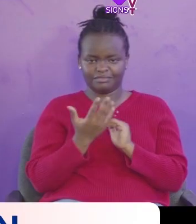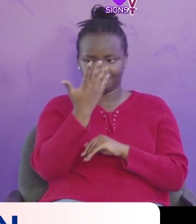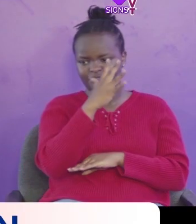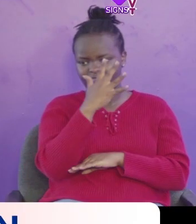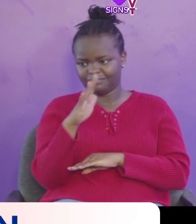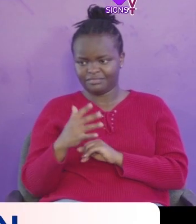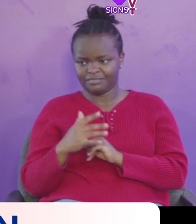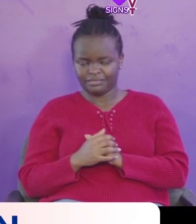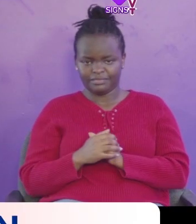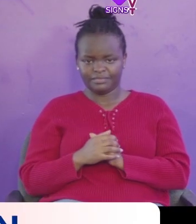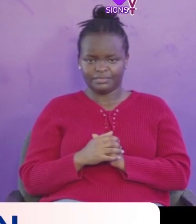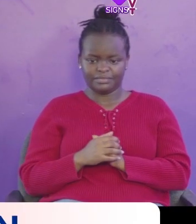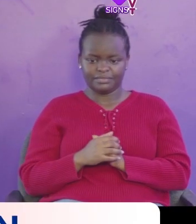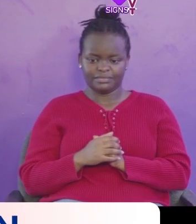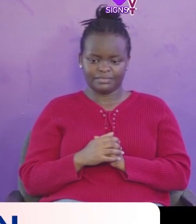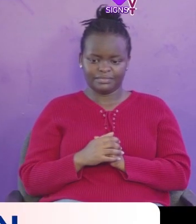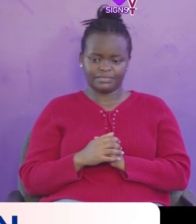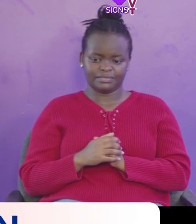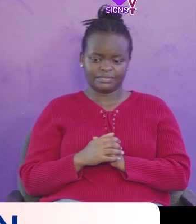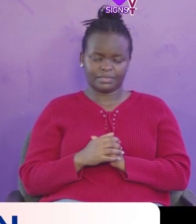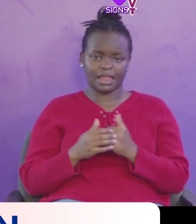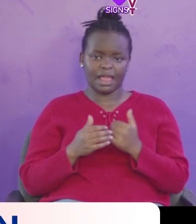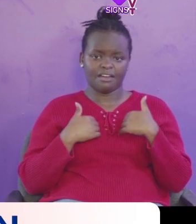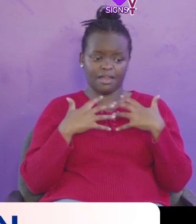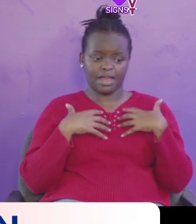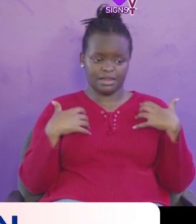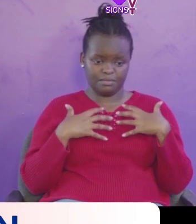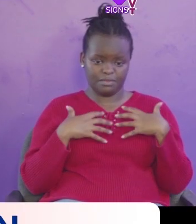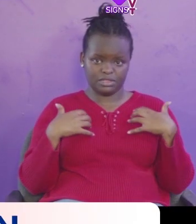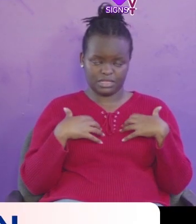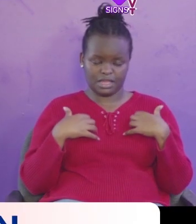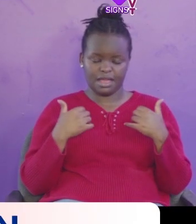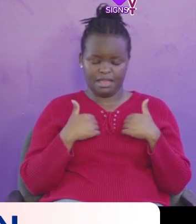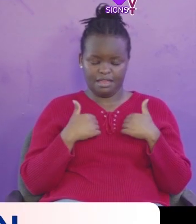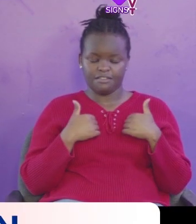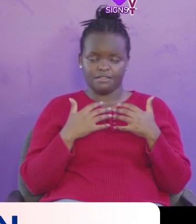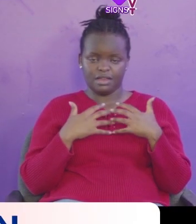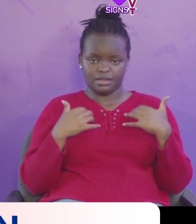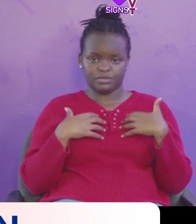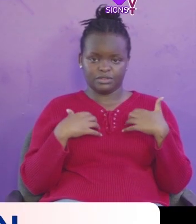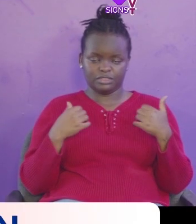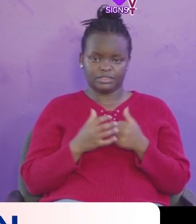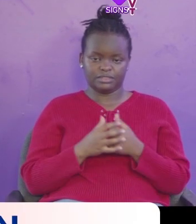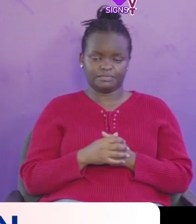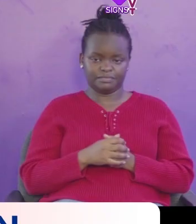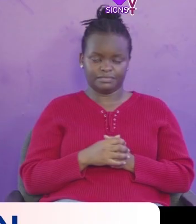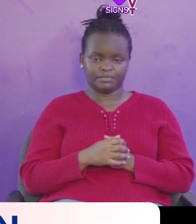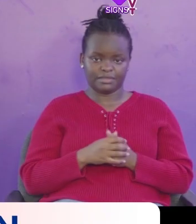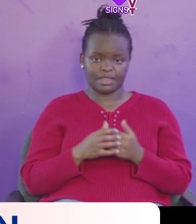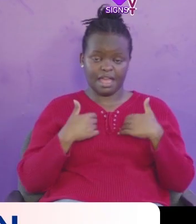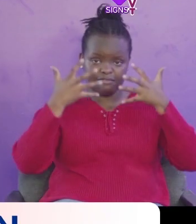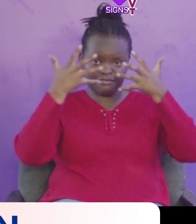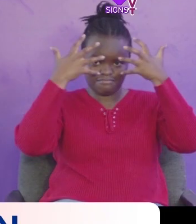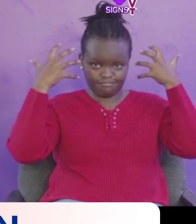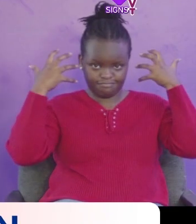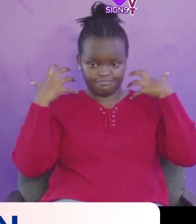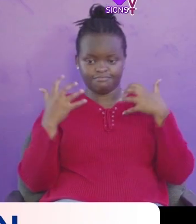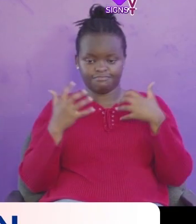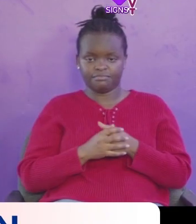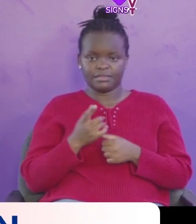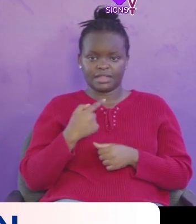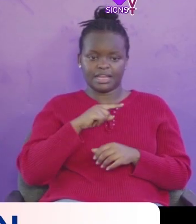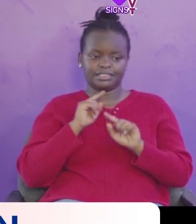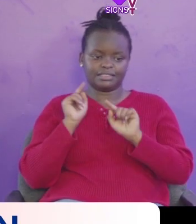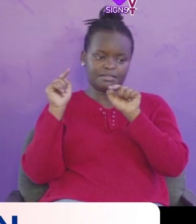pia but msituni zetu ziko na wanyama. Msituni zetu ziko na wanyama. Ziko na simba. Angalau unaweza at least tutaleta